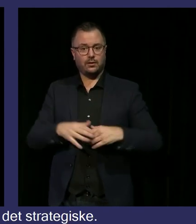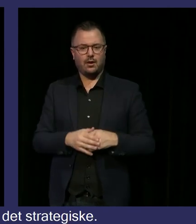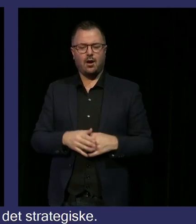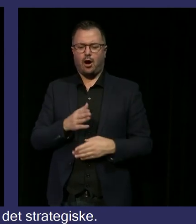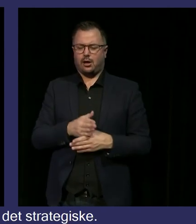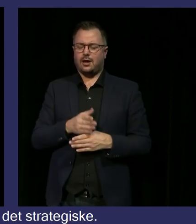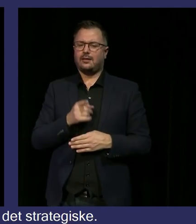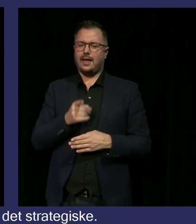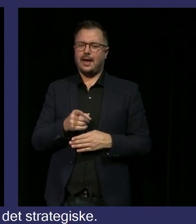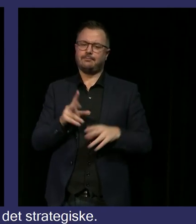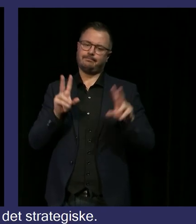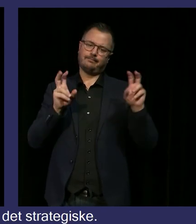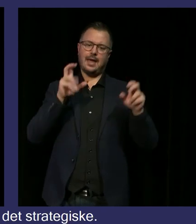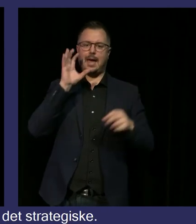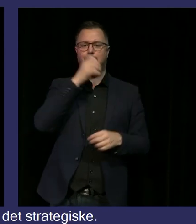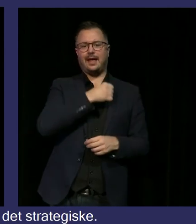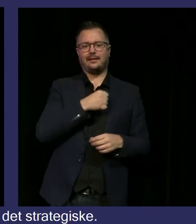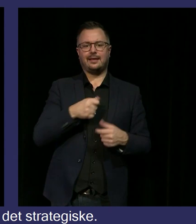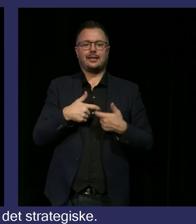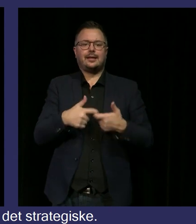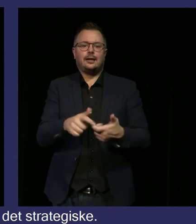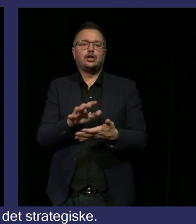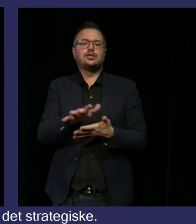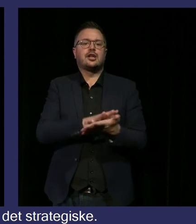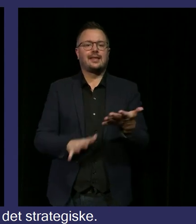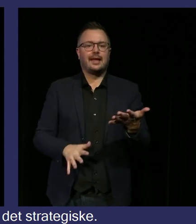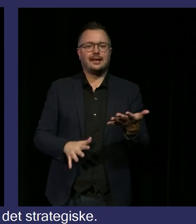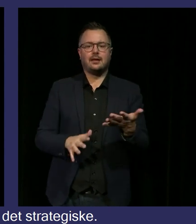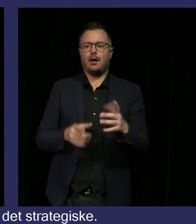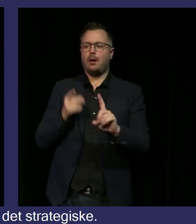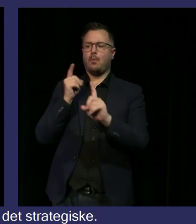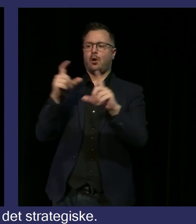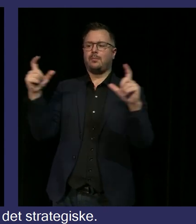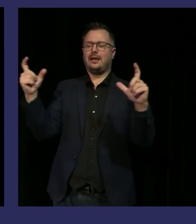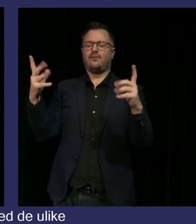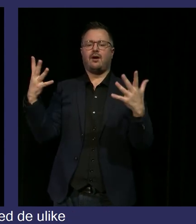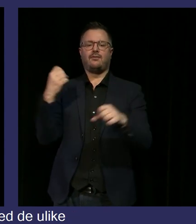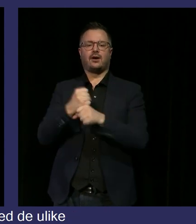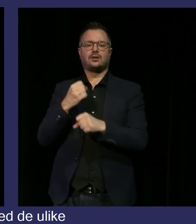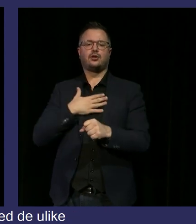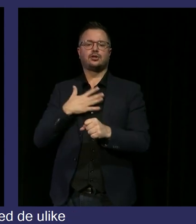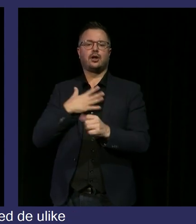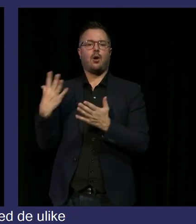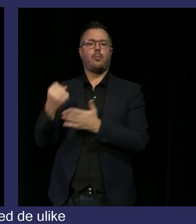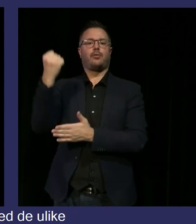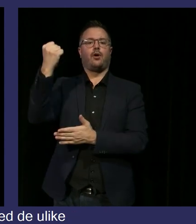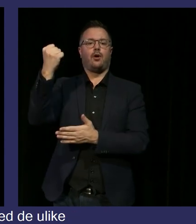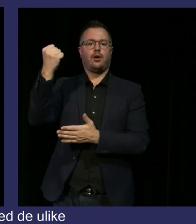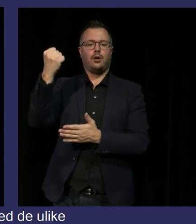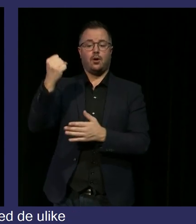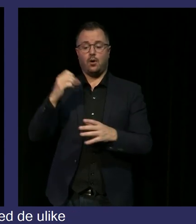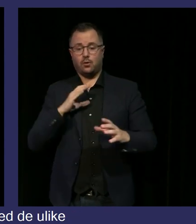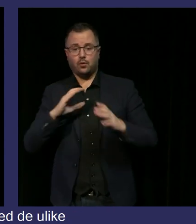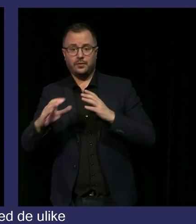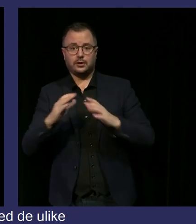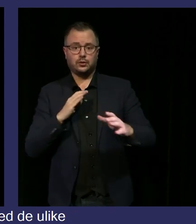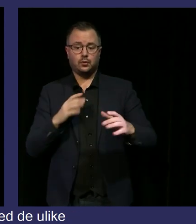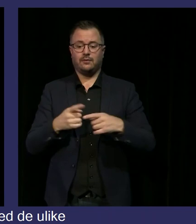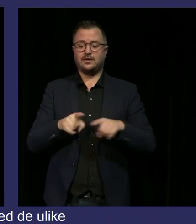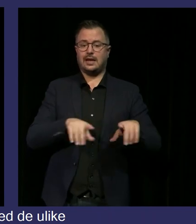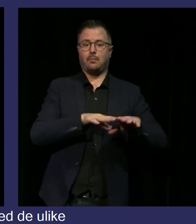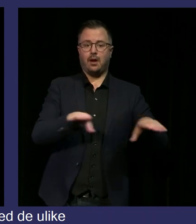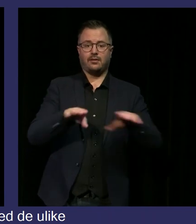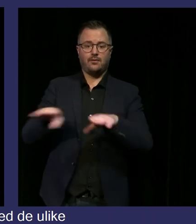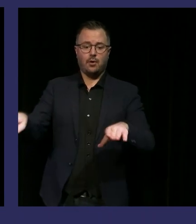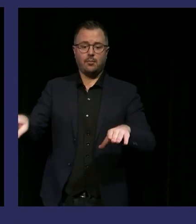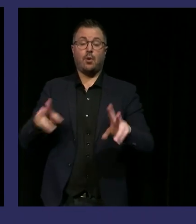hemmeligheten mer i det strategiske målbildet, hva man faktisk ønsker å oppnå. Og så blir jo da kommunikasjon med de ulike plattformene, ikke minst